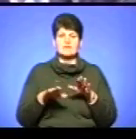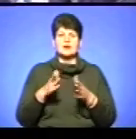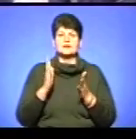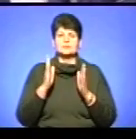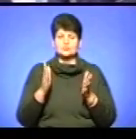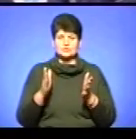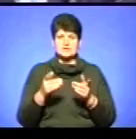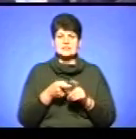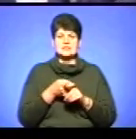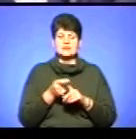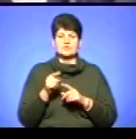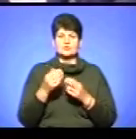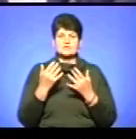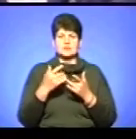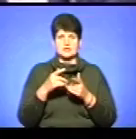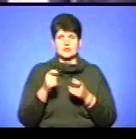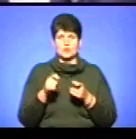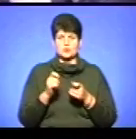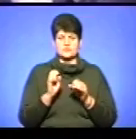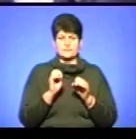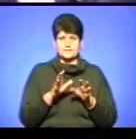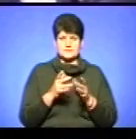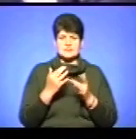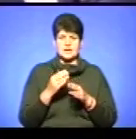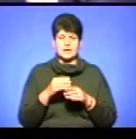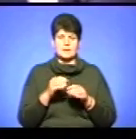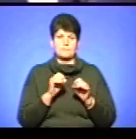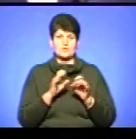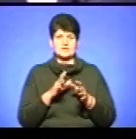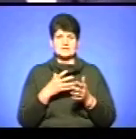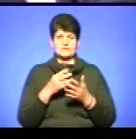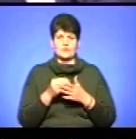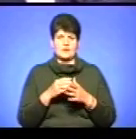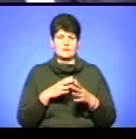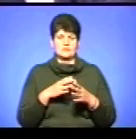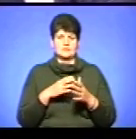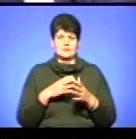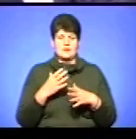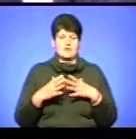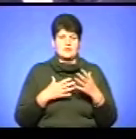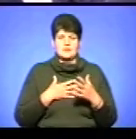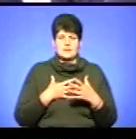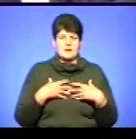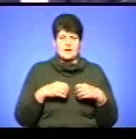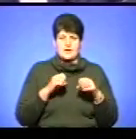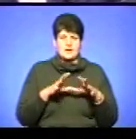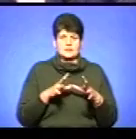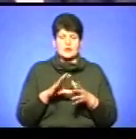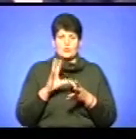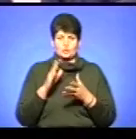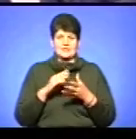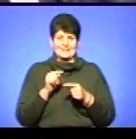того, скільки ключів містяни здадуть, скільки поділяться своєю енергетикою, і така буде і об'єм, і